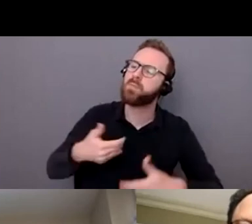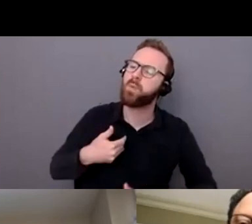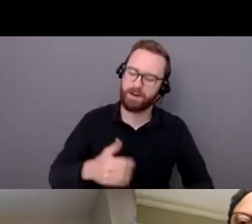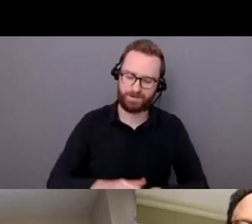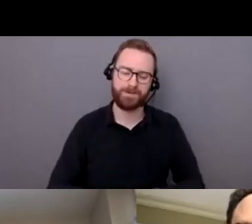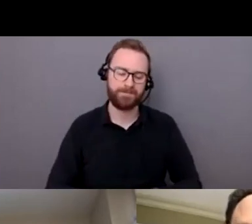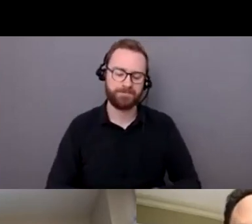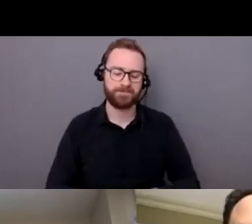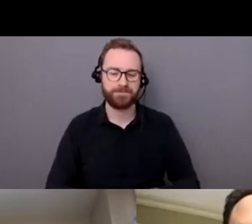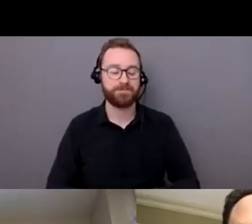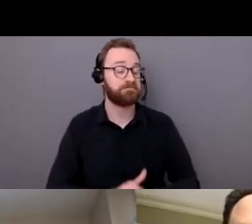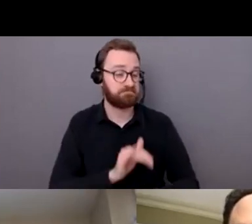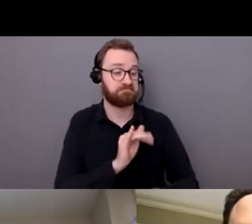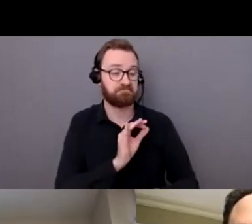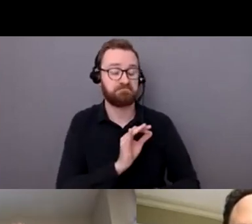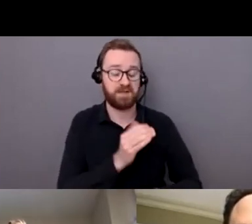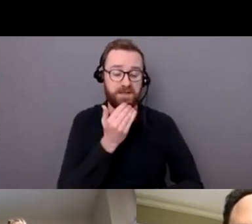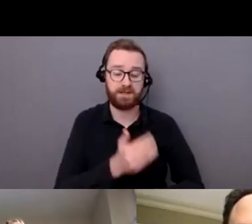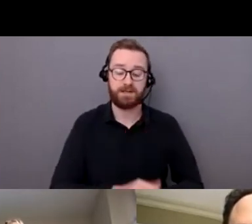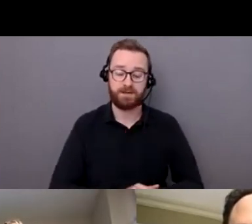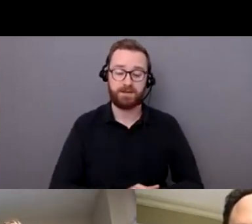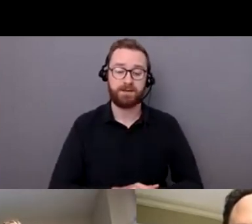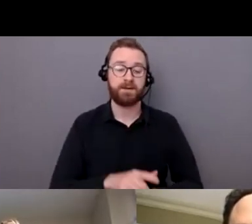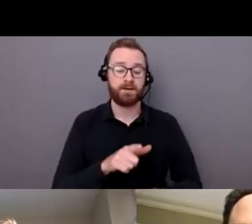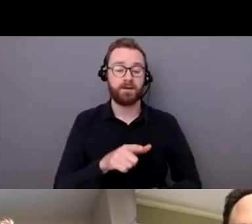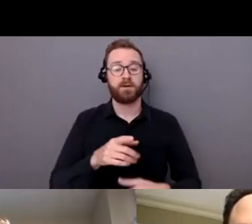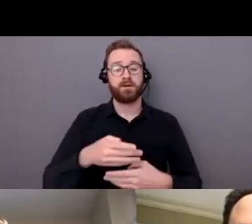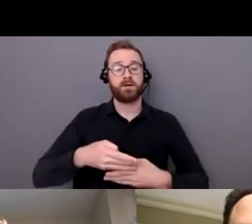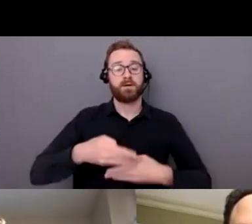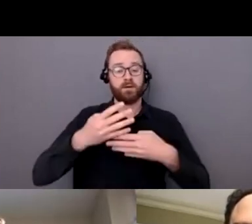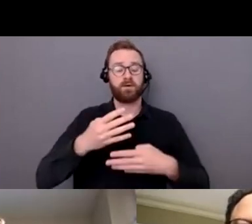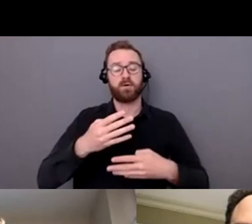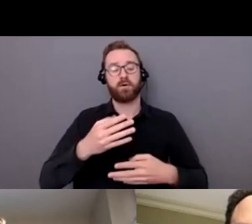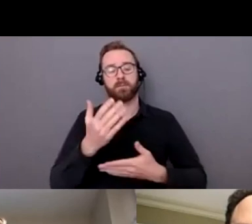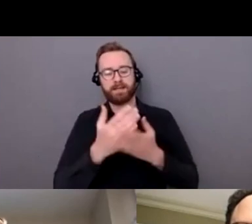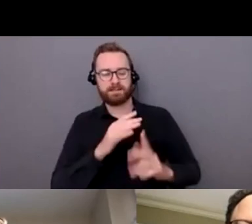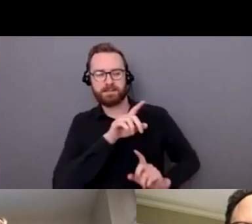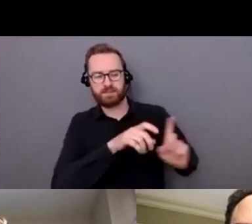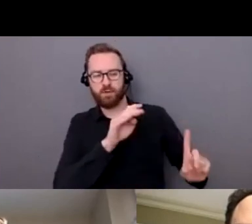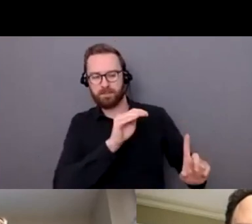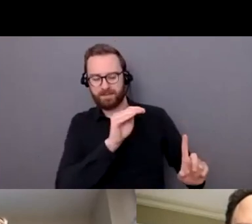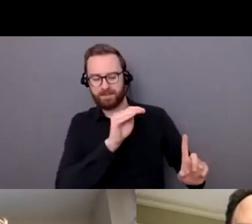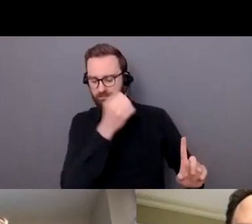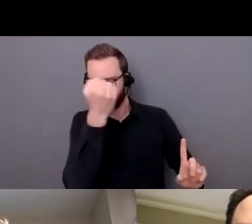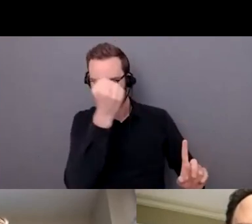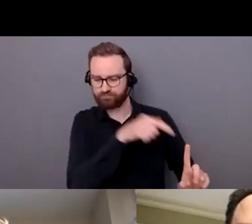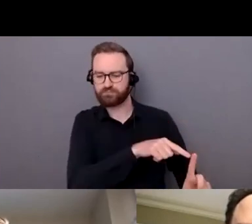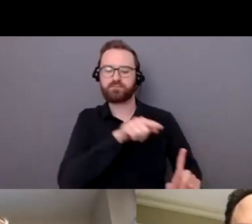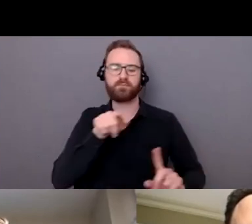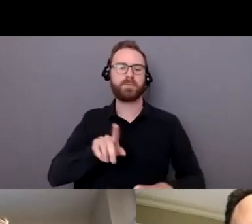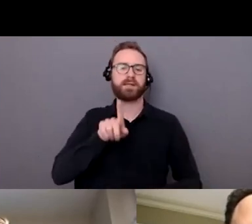parfait. Je vais reprendre des questions pour Martin un peu plus tard, mais je vais aller à une question générale.